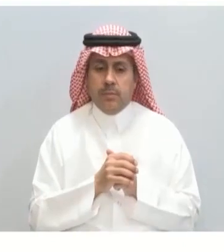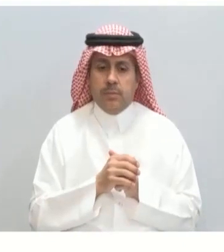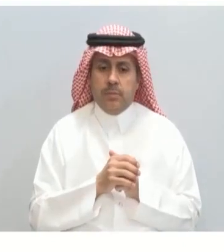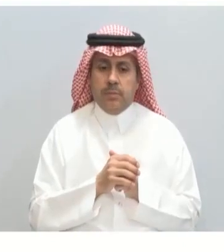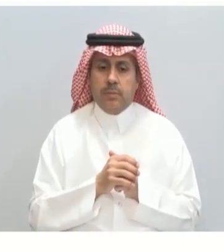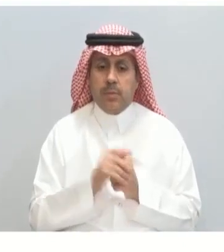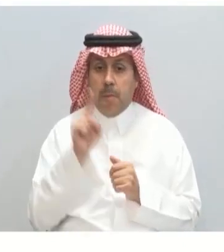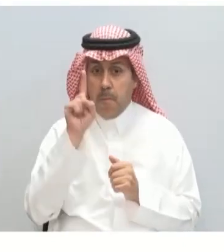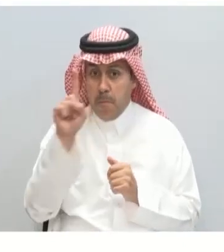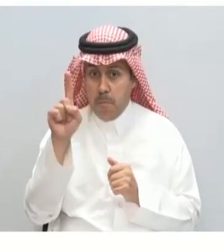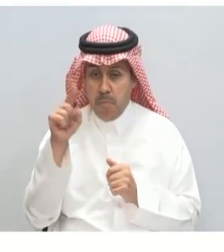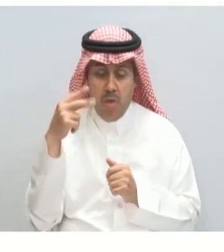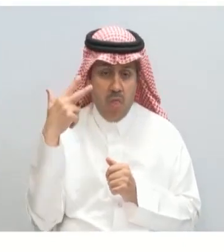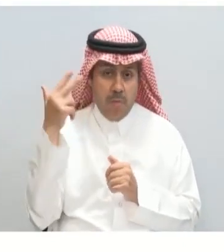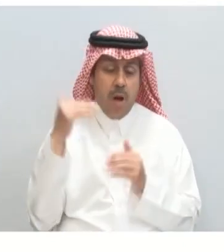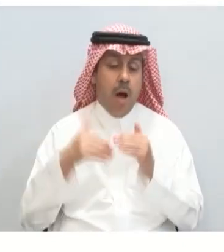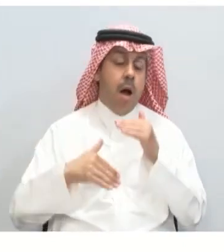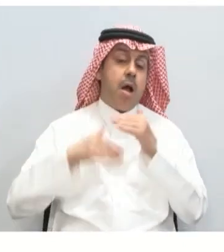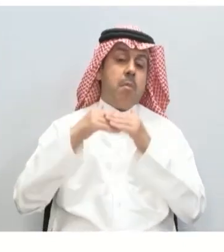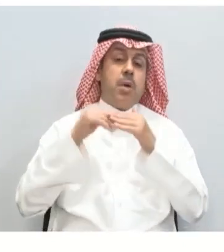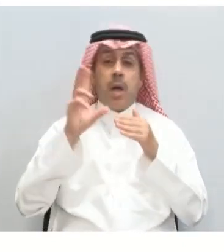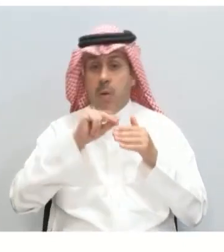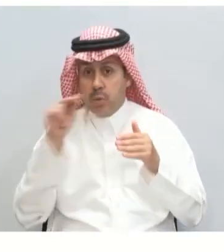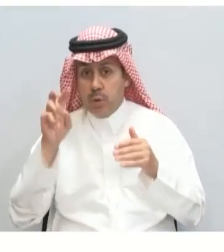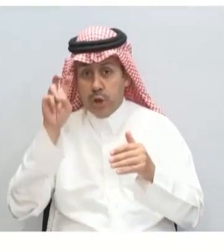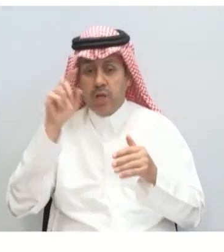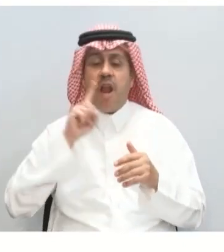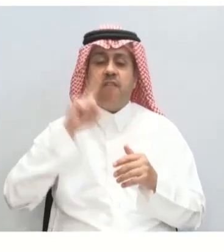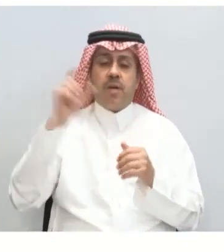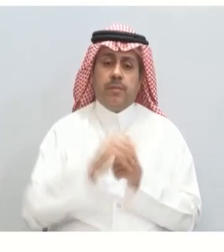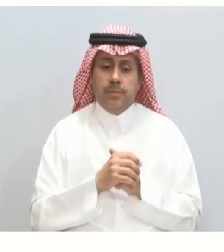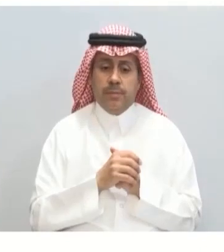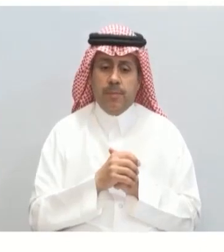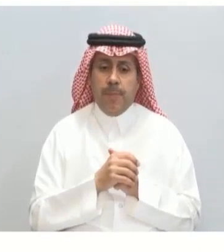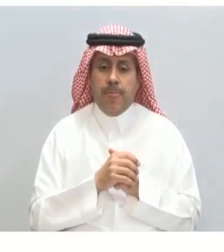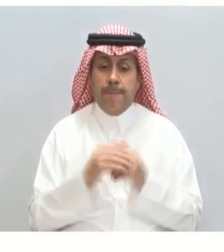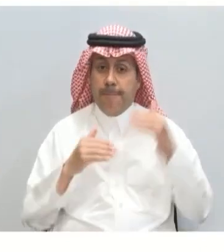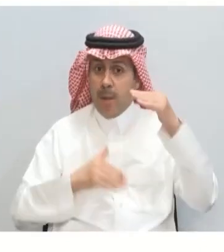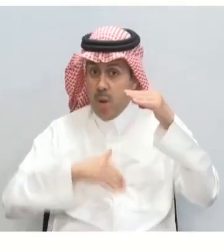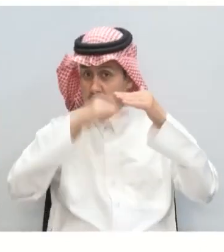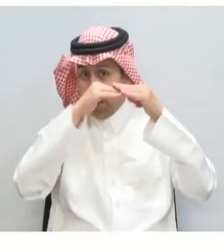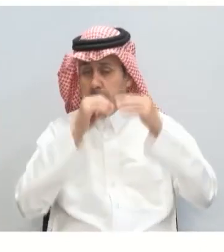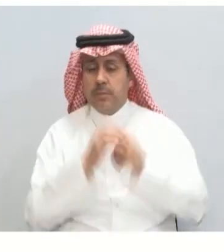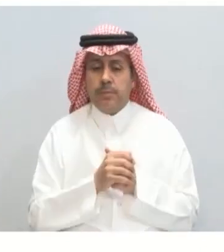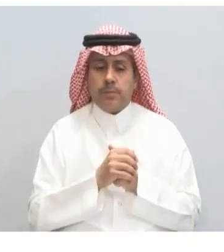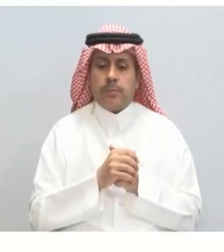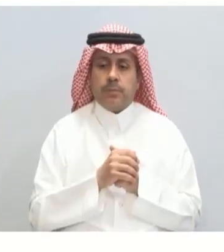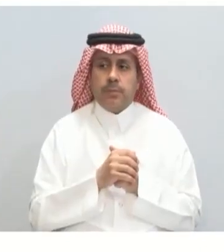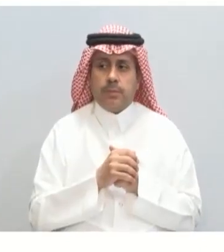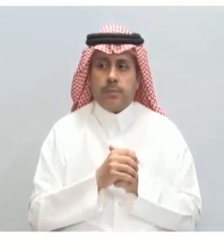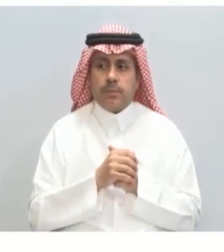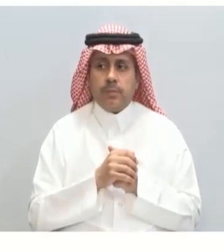اذا ب 8 اكبر من او تساوي 20000 وهو الحد الادنى والحد الاعلى كما ذكرنا هو